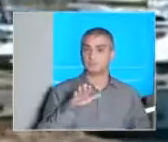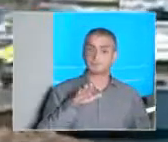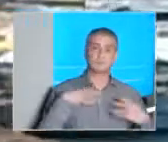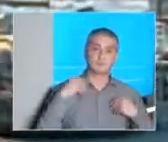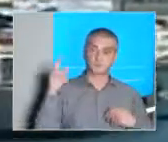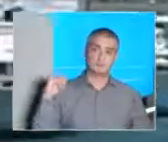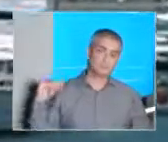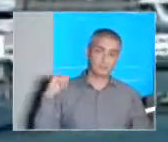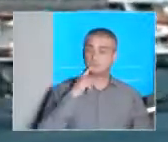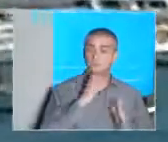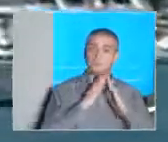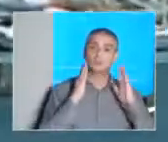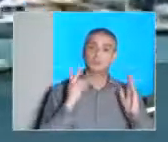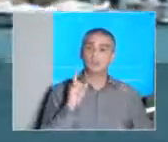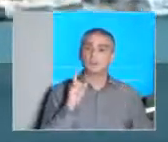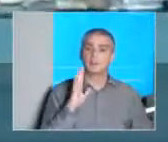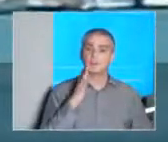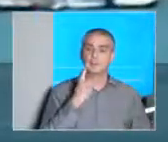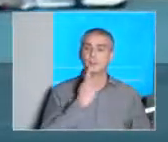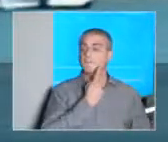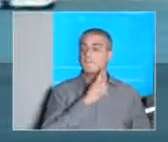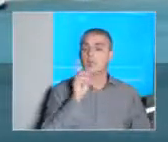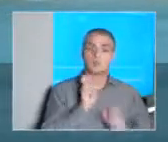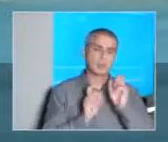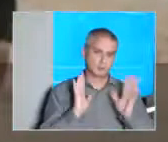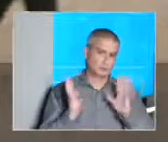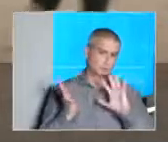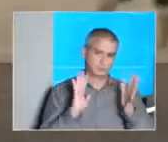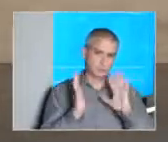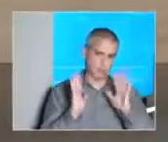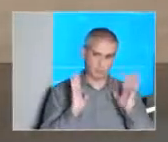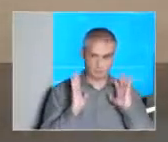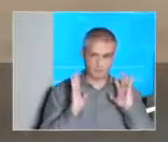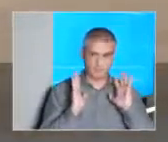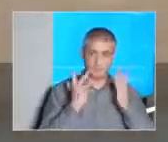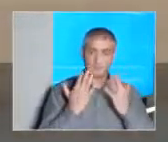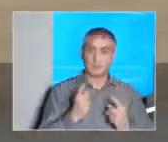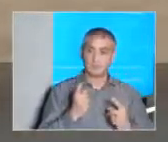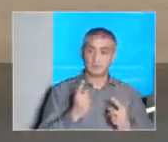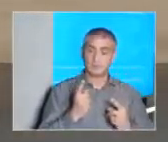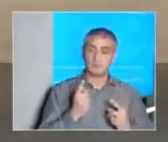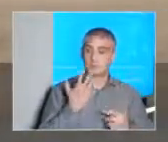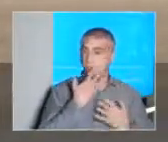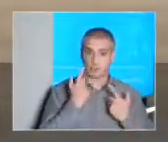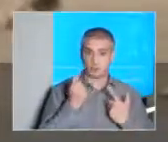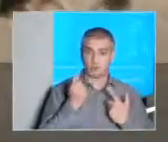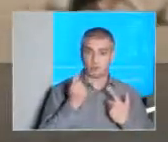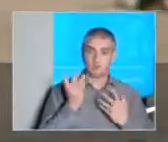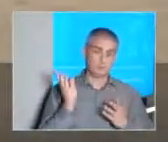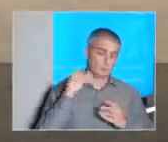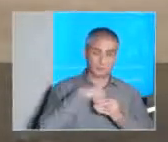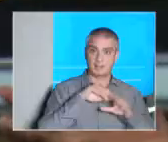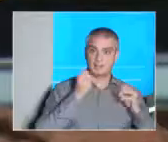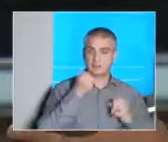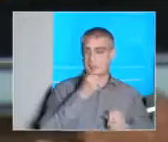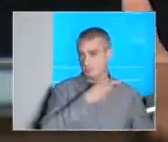דוב טסים בשנה כמיליון אנשים. זה פחות או יותר, הכמות. שברור שהם מזינים את